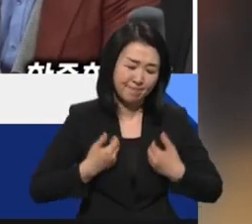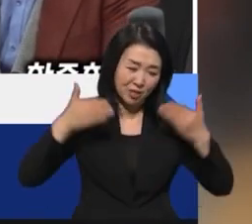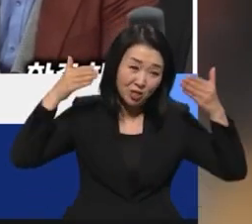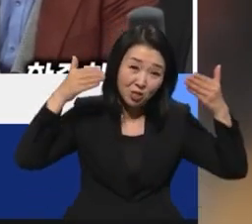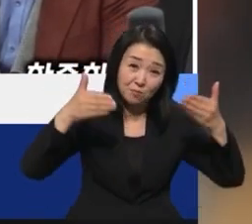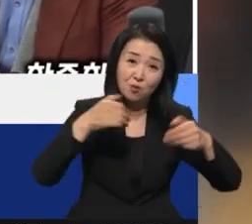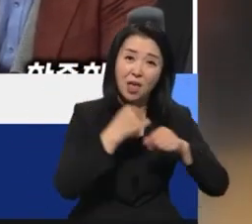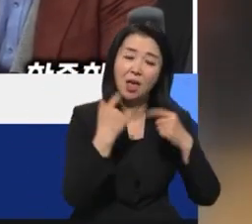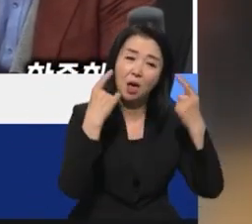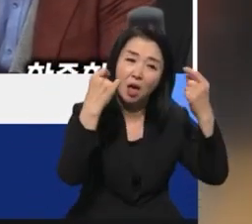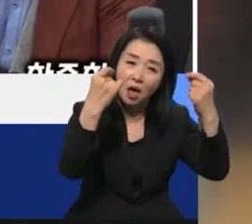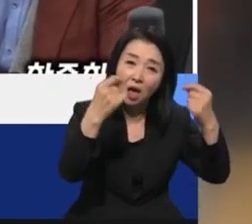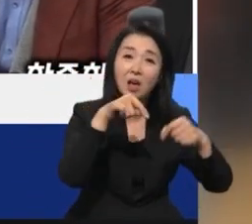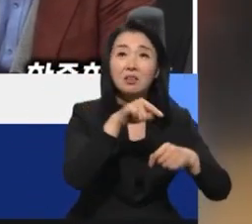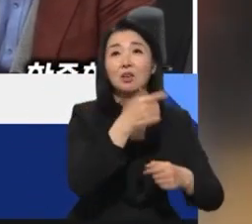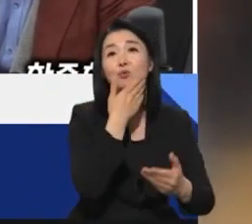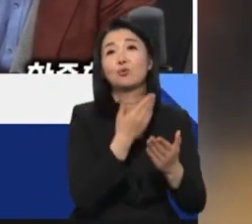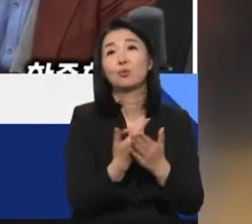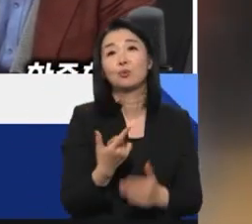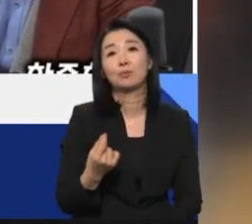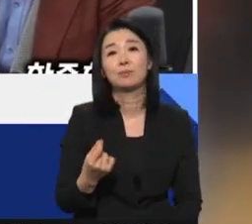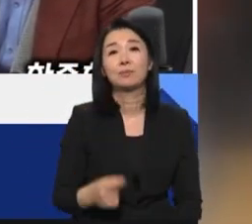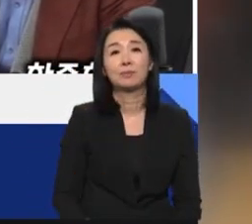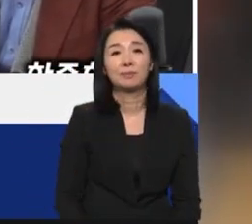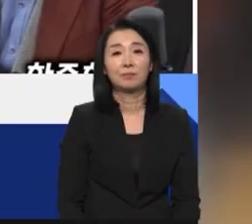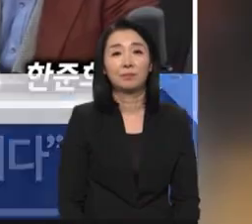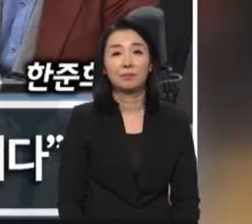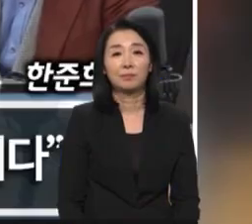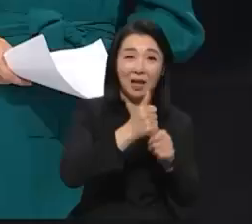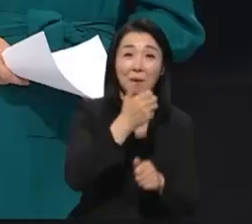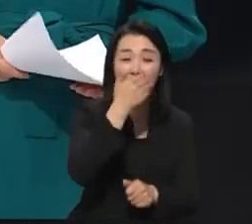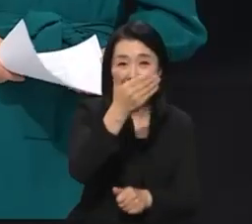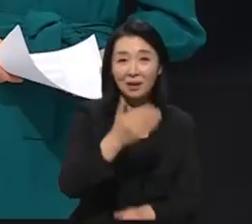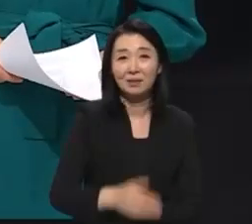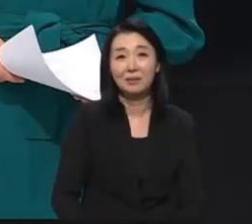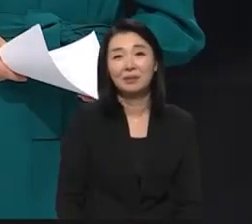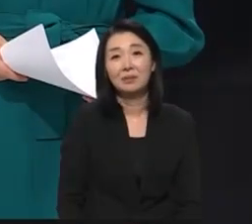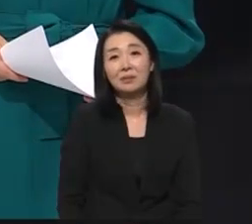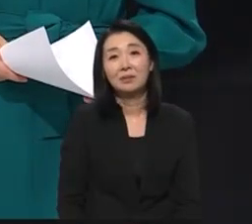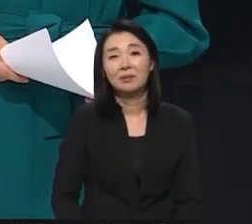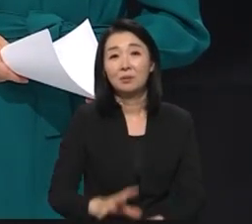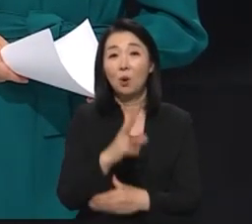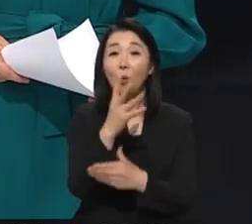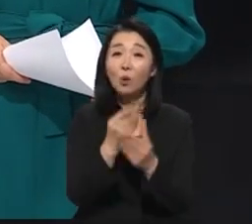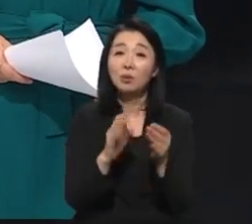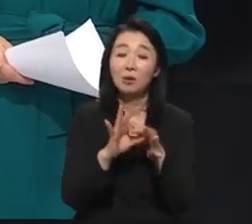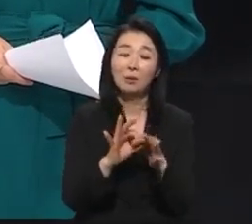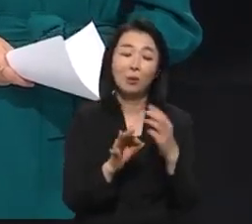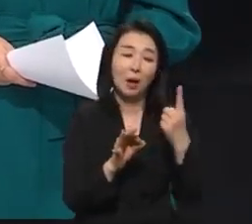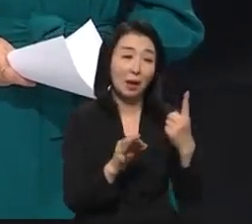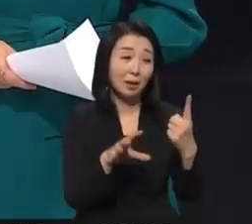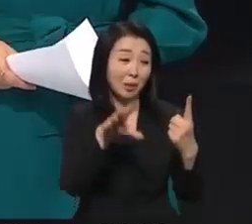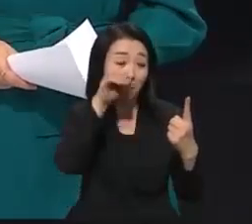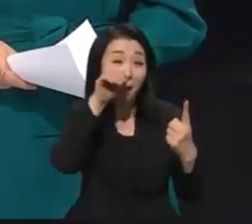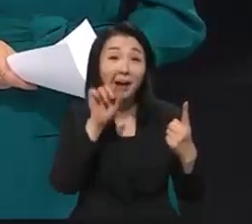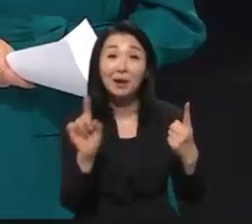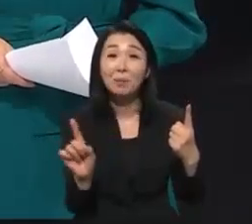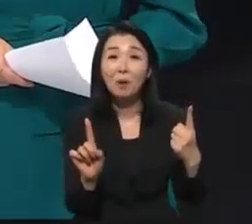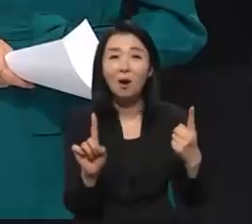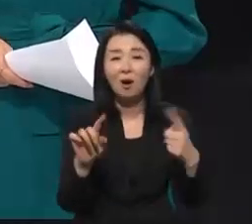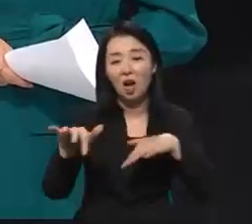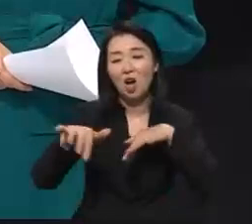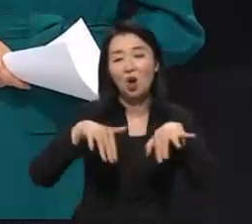일관적으로 잘 유지할 수 있느냐의 싸움이 될 것이라고 봅니다네 한편 이번 월드컵에서 또 한 가지 눈길을 끄는 건